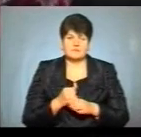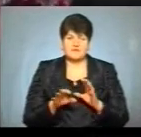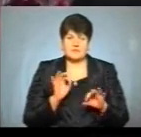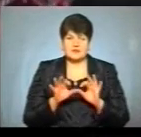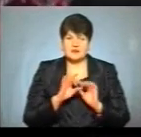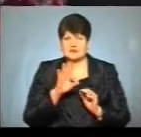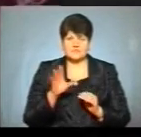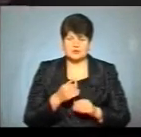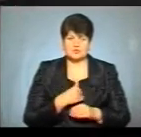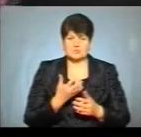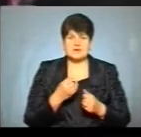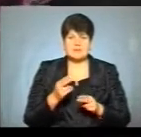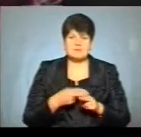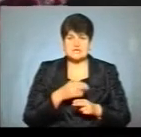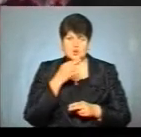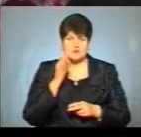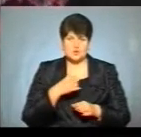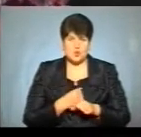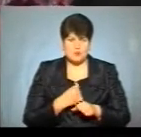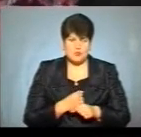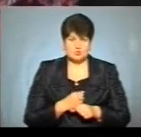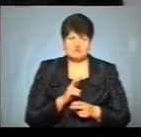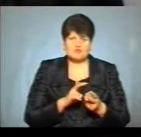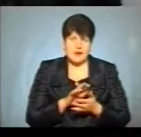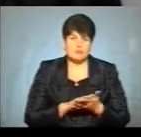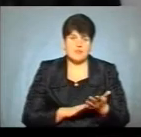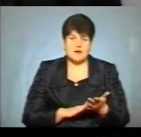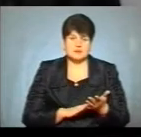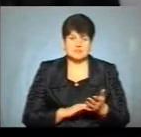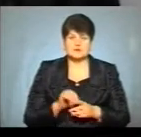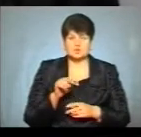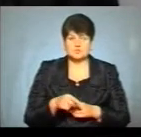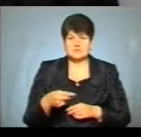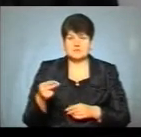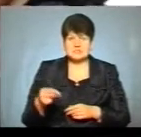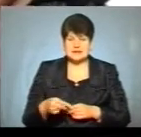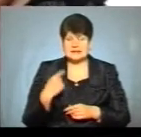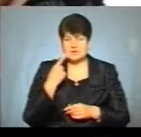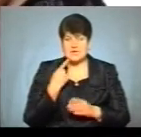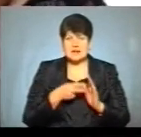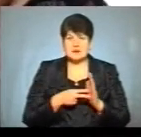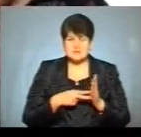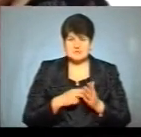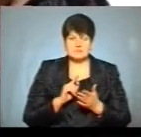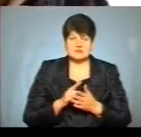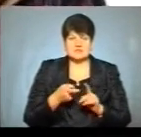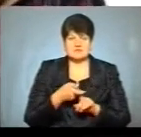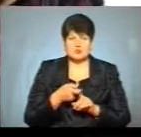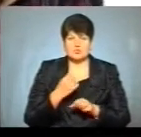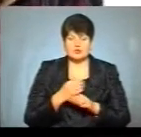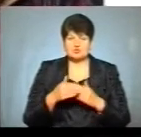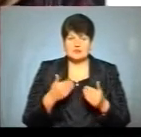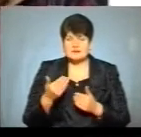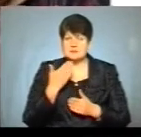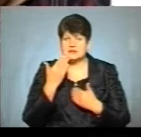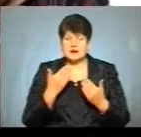без досвіду роботи. Шукаємо далі. Тут зі мною підписали індивідуальний план. Я маю зв'язуватися з роботодавцями, питати, чи є